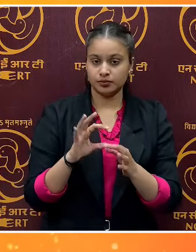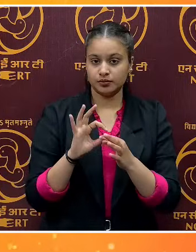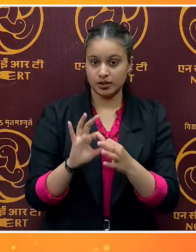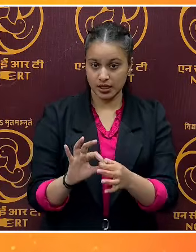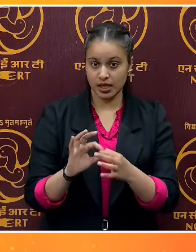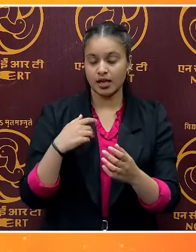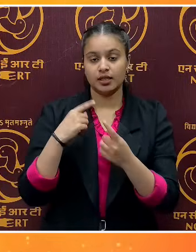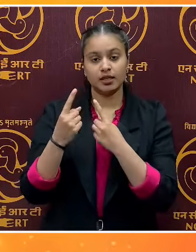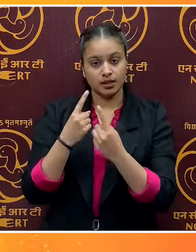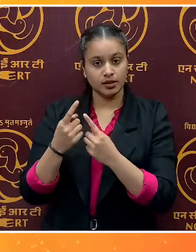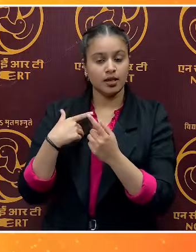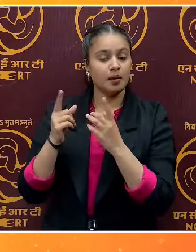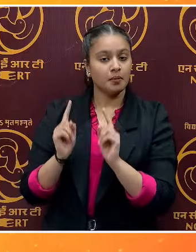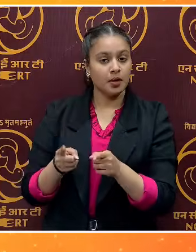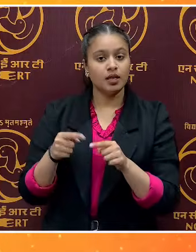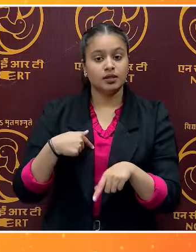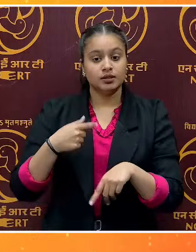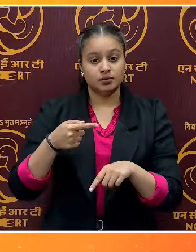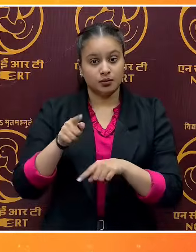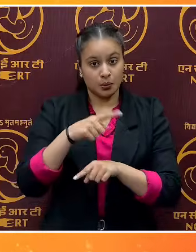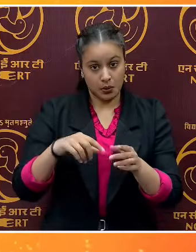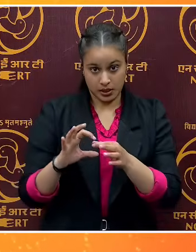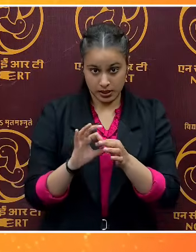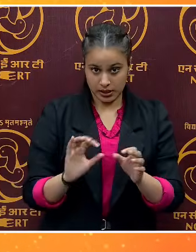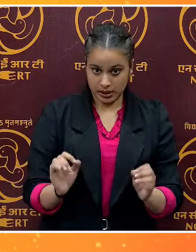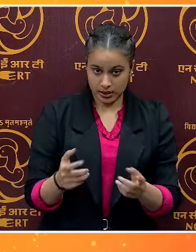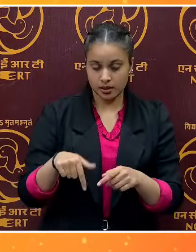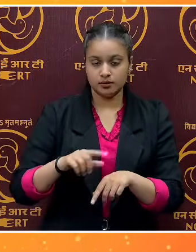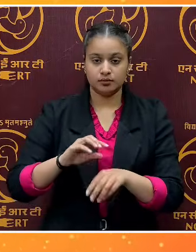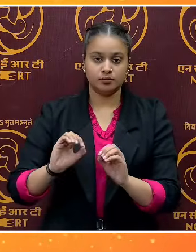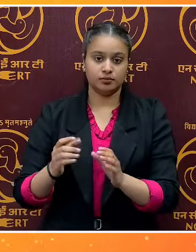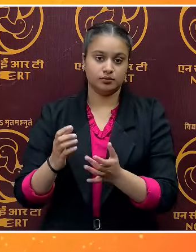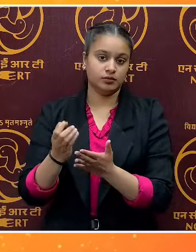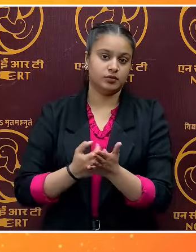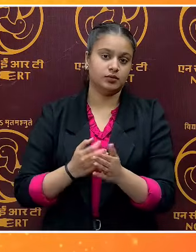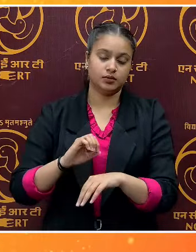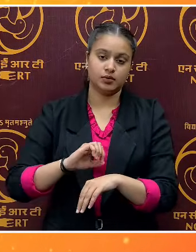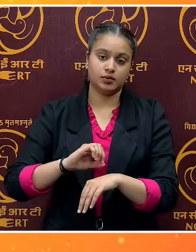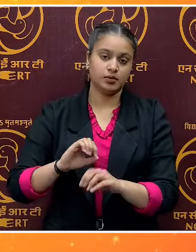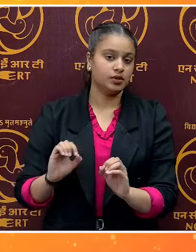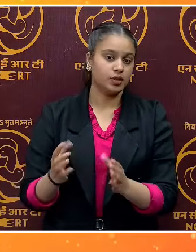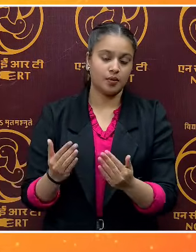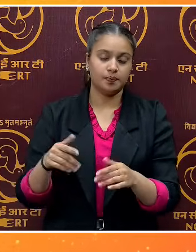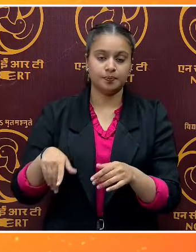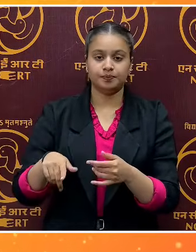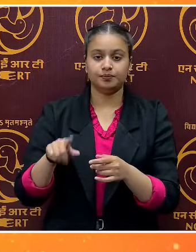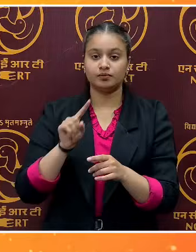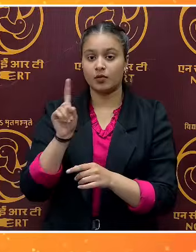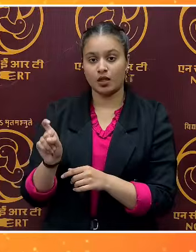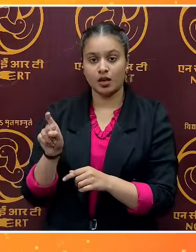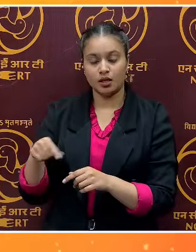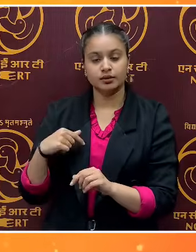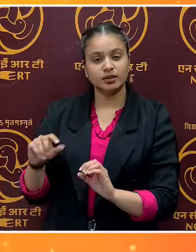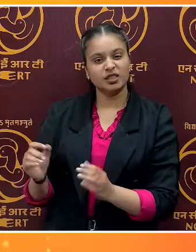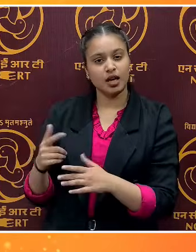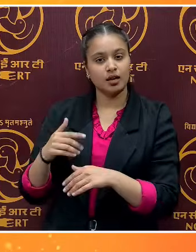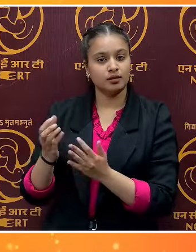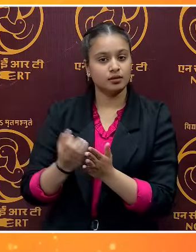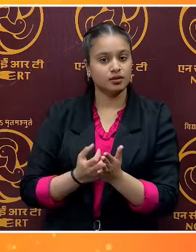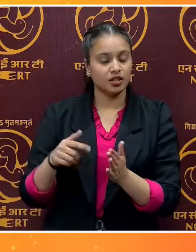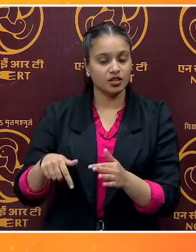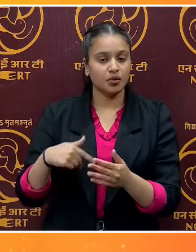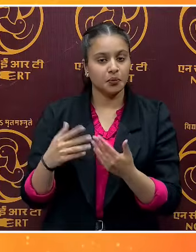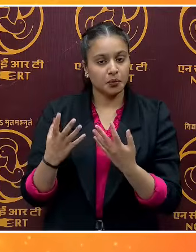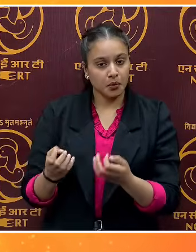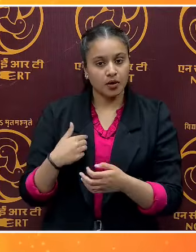हमारे एक्सपर्ट से। तो जब तक आप हमसे जुड़ते हैं हम अपने आज के सेशन शुरू करना चाहेंगे। सो लता मैम, एट द वेरी बिगनिंग ऑफ दिस सेशन वी